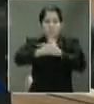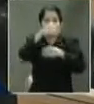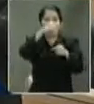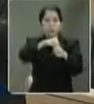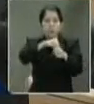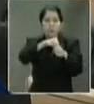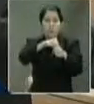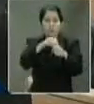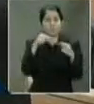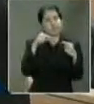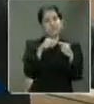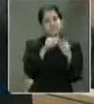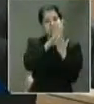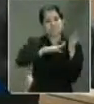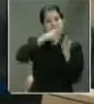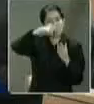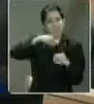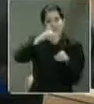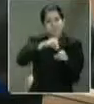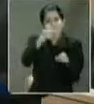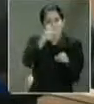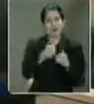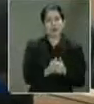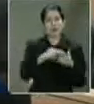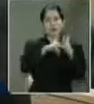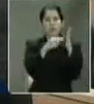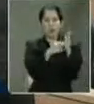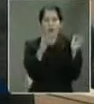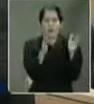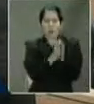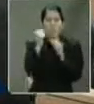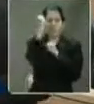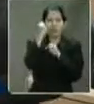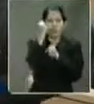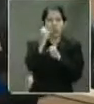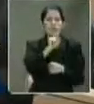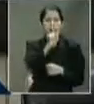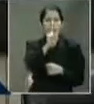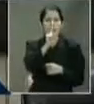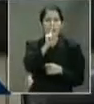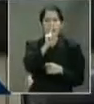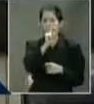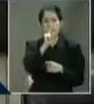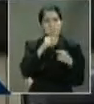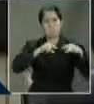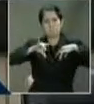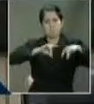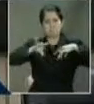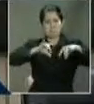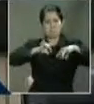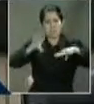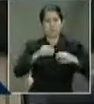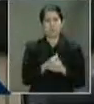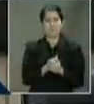นั่นมาตัด215พอมามาตา216ผู้ร่วม